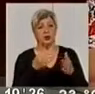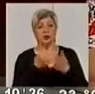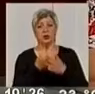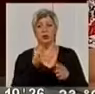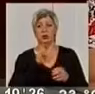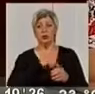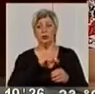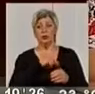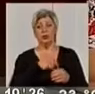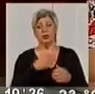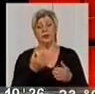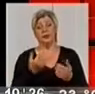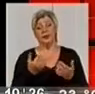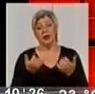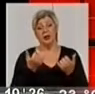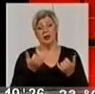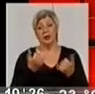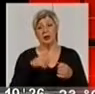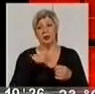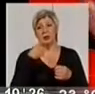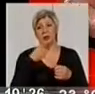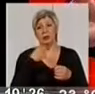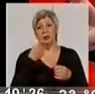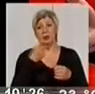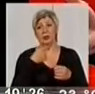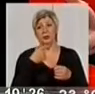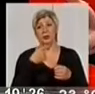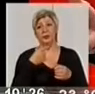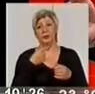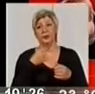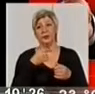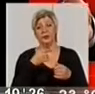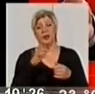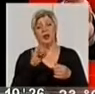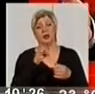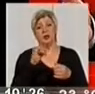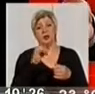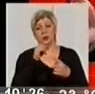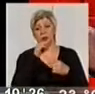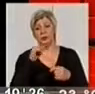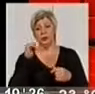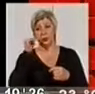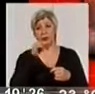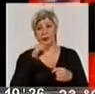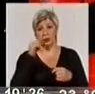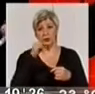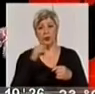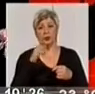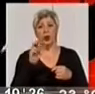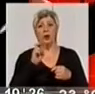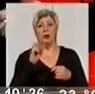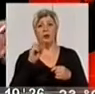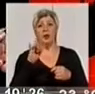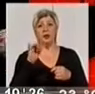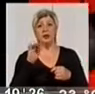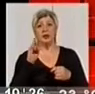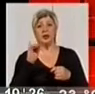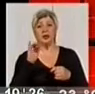ми зараз говоримо про... якщо... Історія минулого року з Бердянським табором «Лазурний», куди поїхали